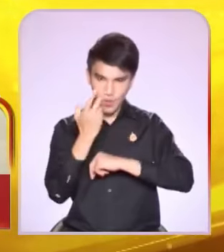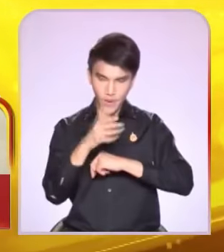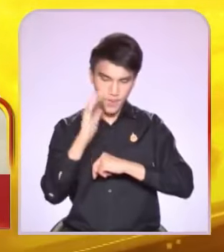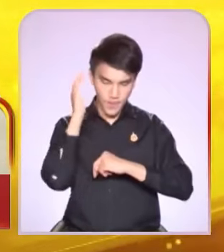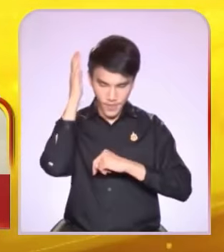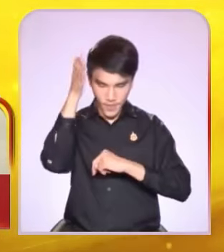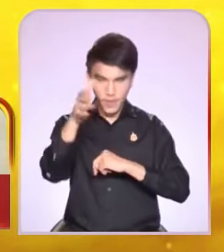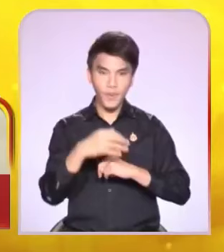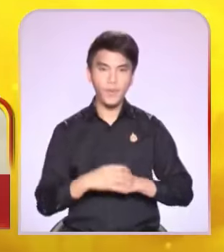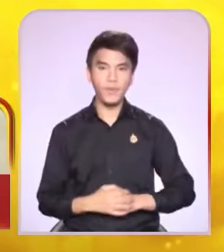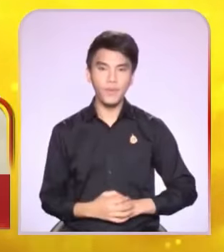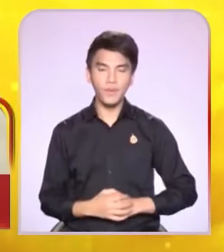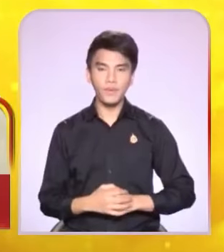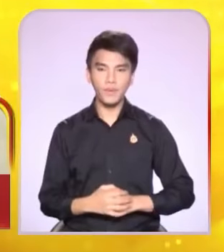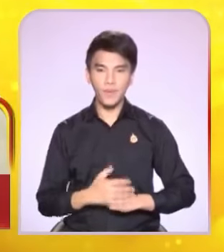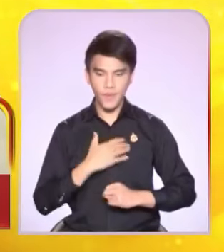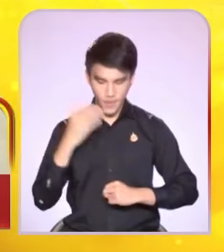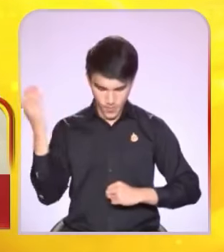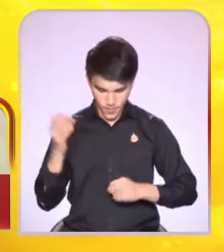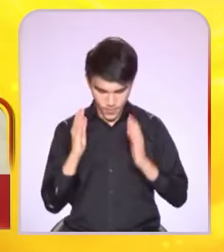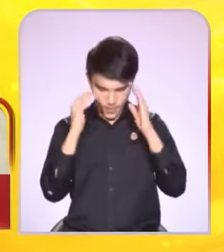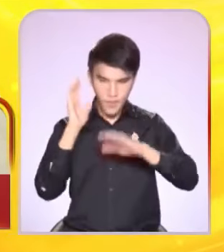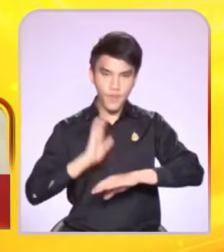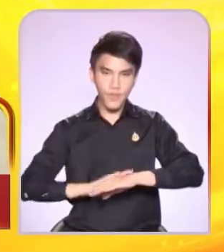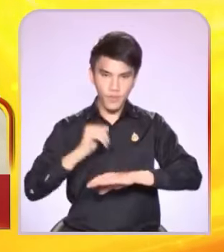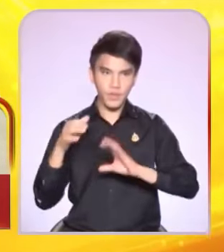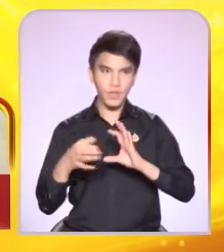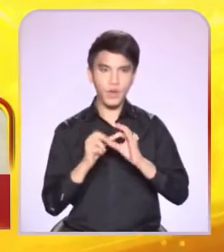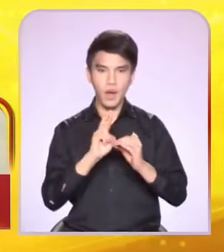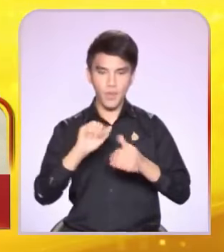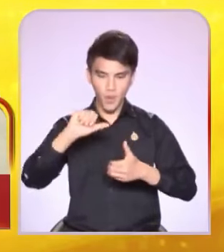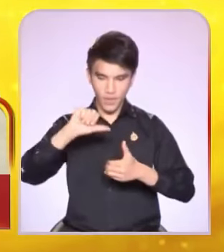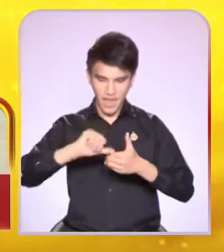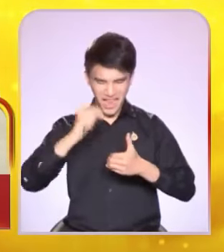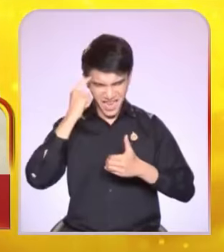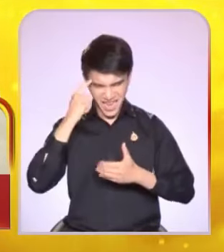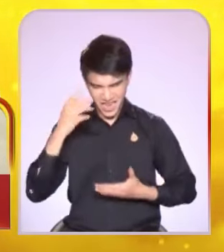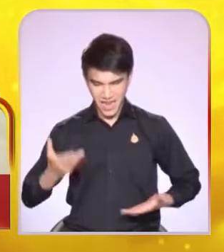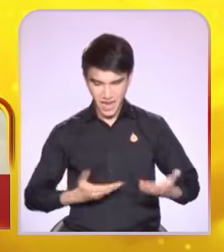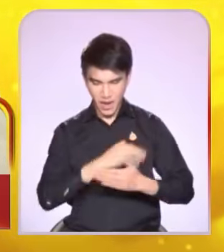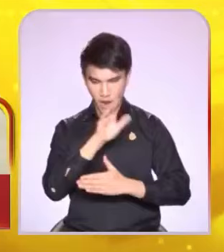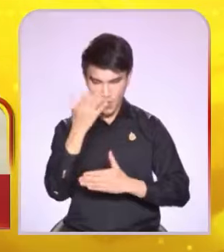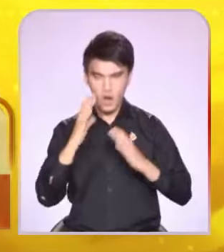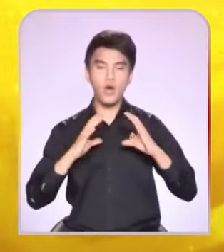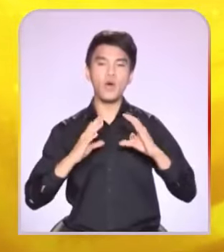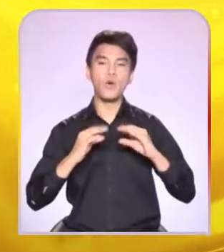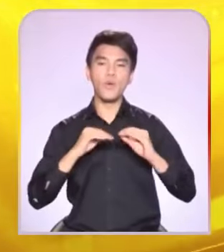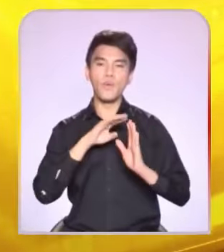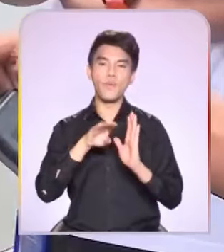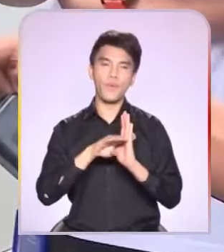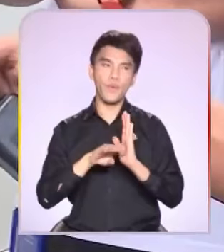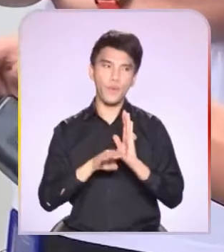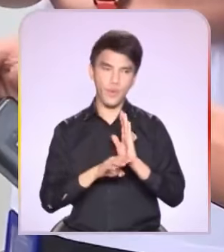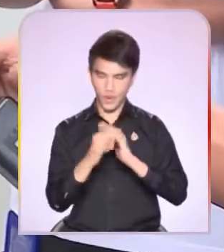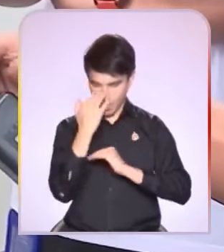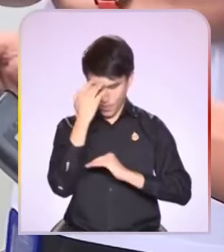อไปนะครับแล้วก็ให้มีการเชิญผู้เชี่ยวชาญด้านระบบแก๊สเนี่ยมาให้ความเห็นนะแล้วก็ให้ประชุมโดยละเอียดนะครับเ